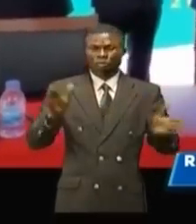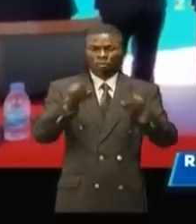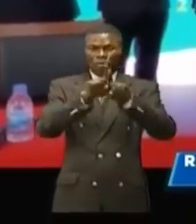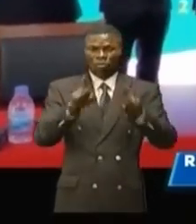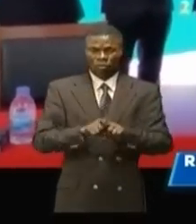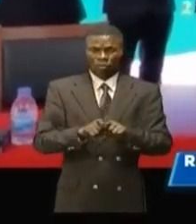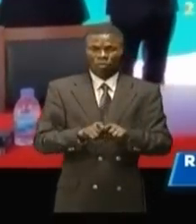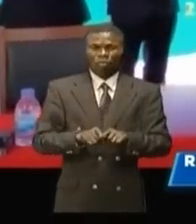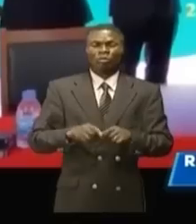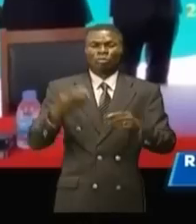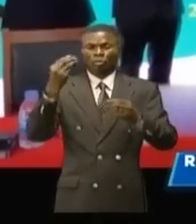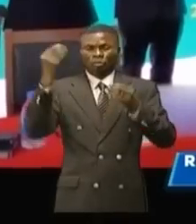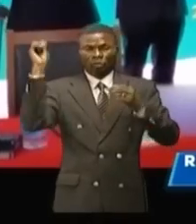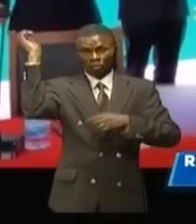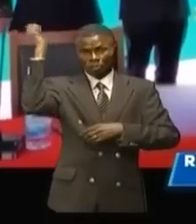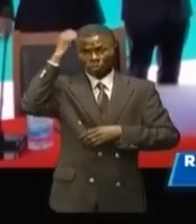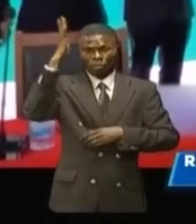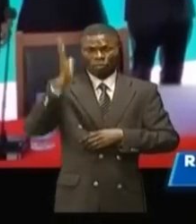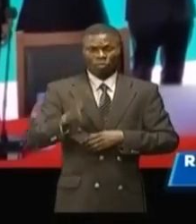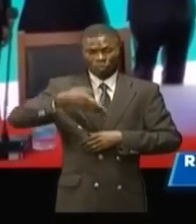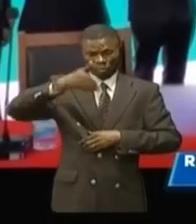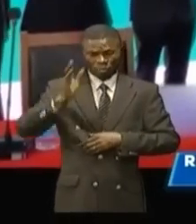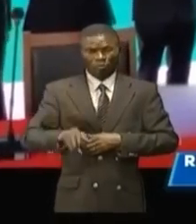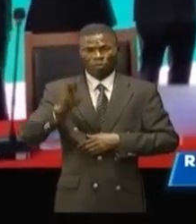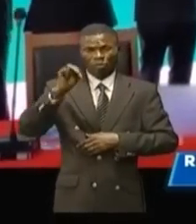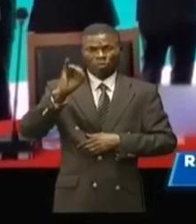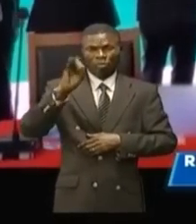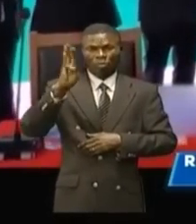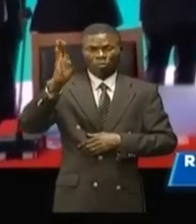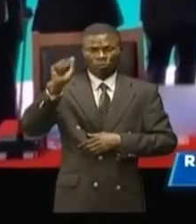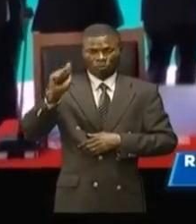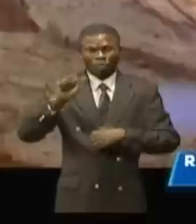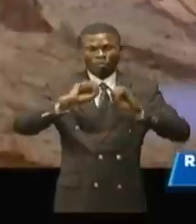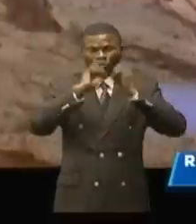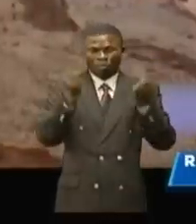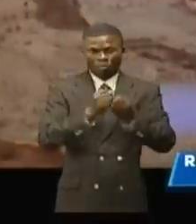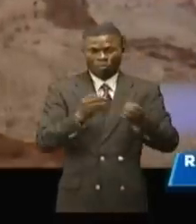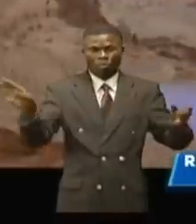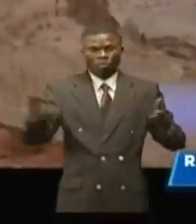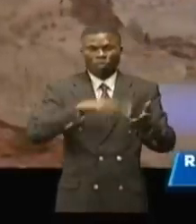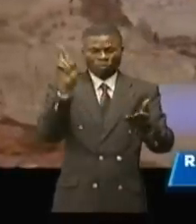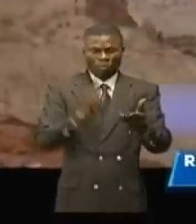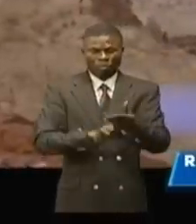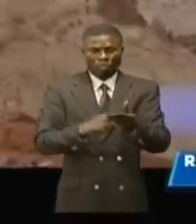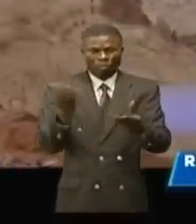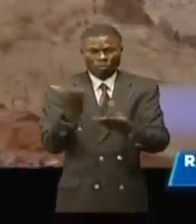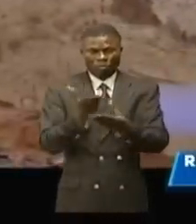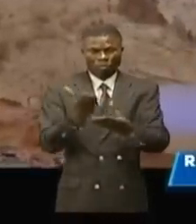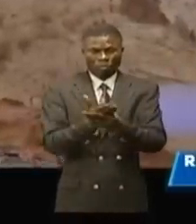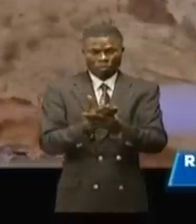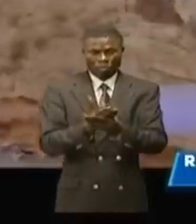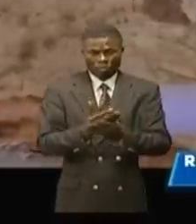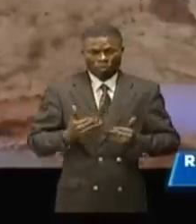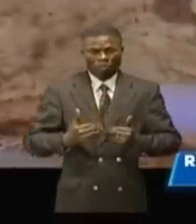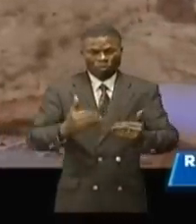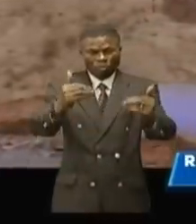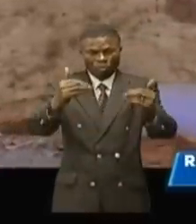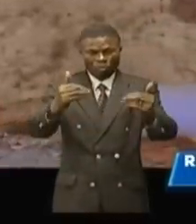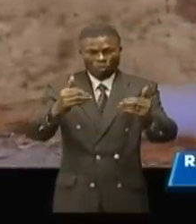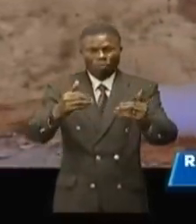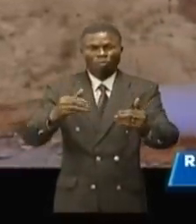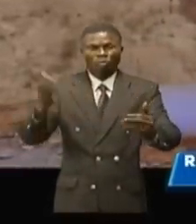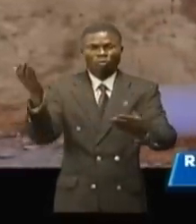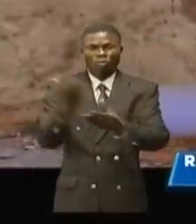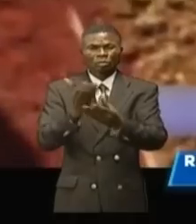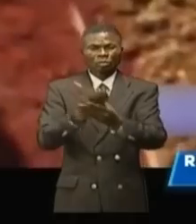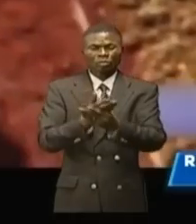des géologues et experts de la MIBA, avec qui Afrinance SA a conclu un protocole d'accord de certification pouvant aboutir au contrat de